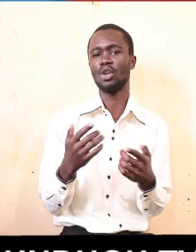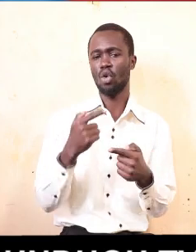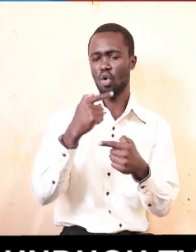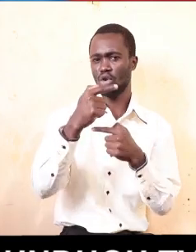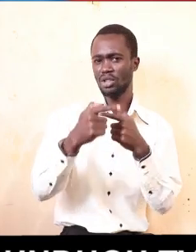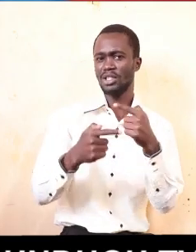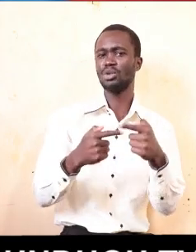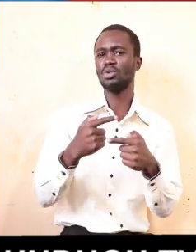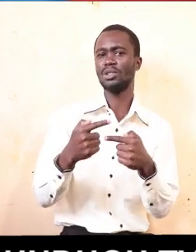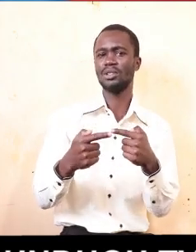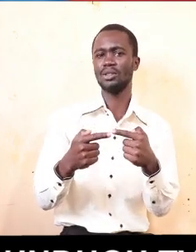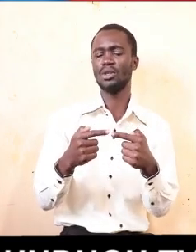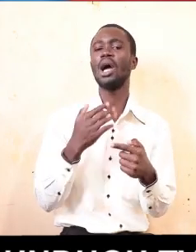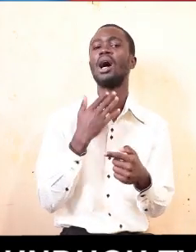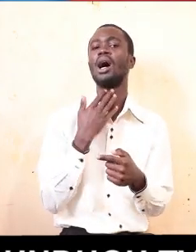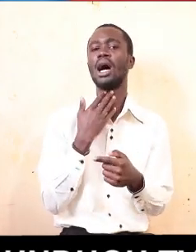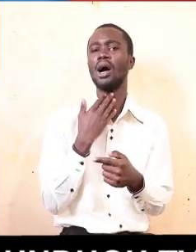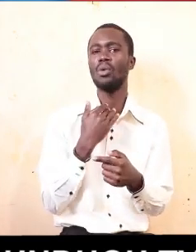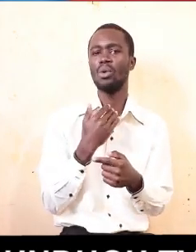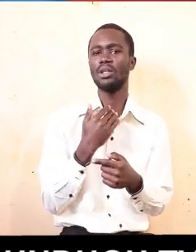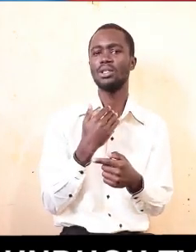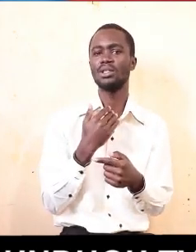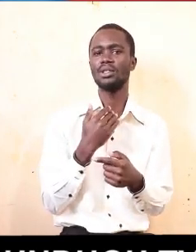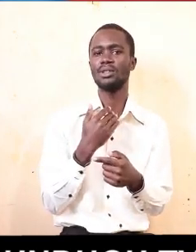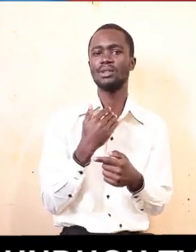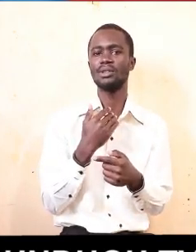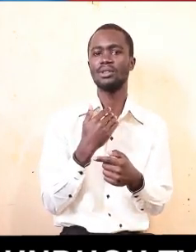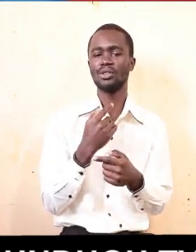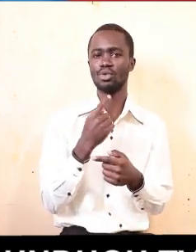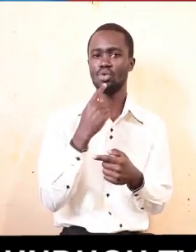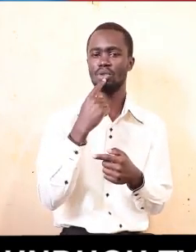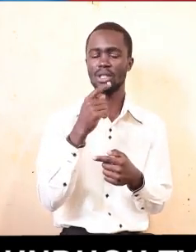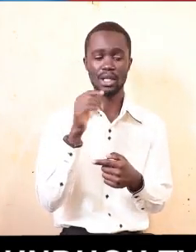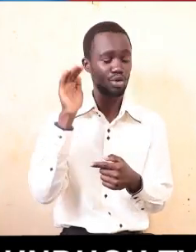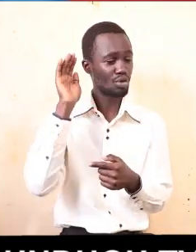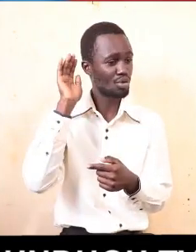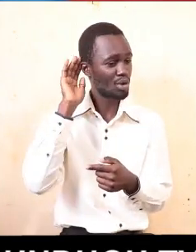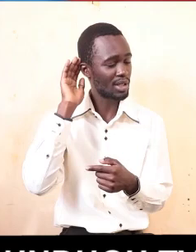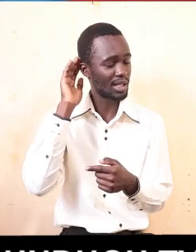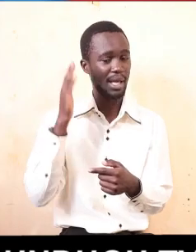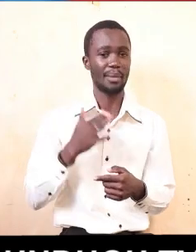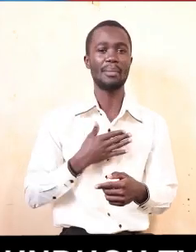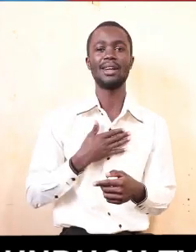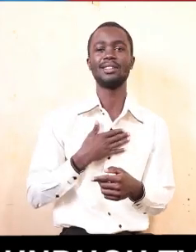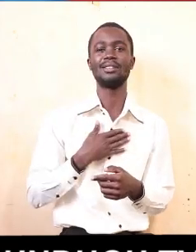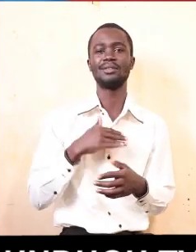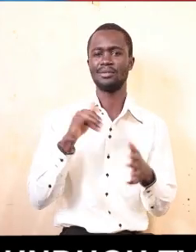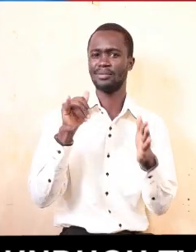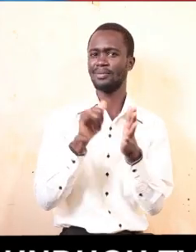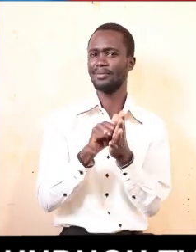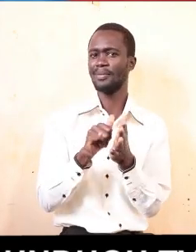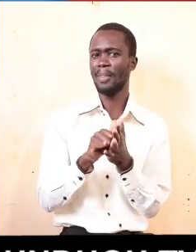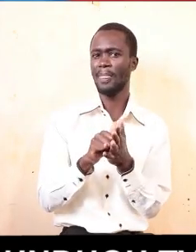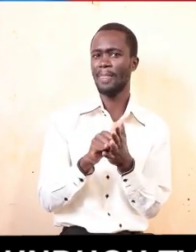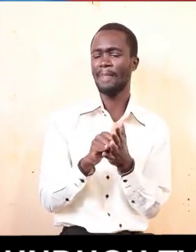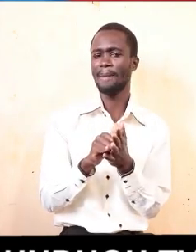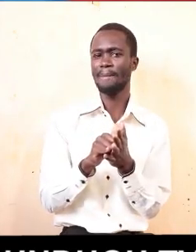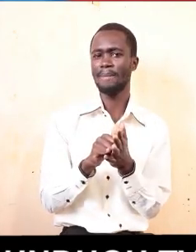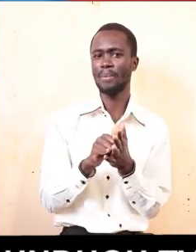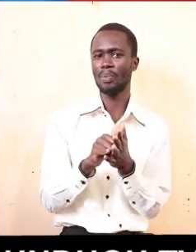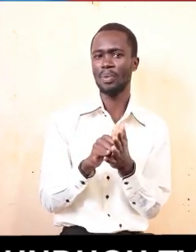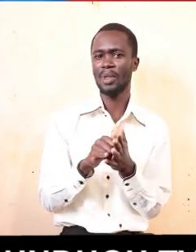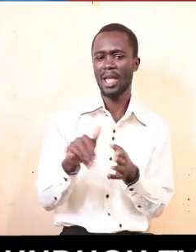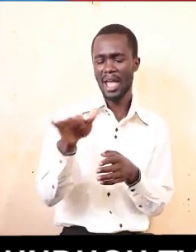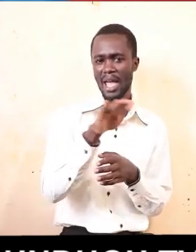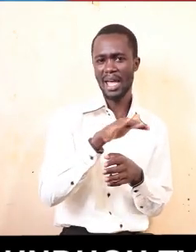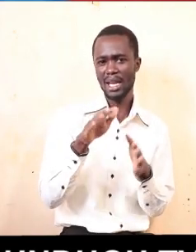yanaoendelea, ningetaka kusema kwa wasikilizaji wangu ya kwamba hasa sana sehemu hii